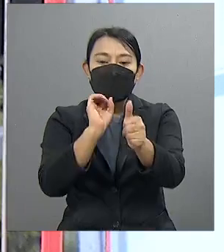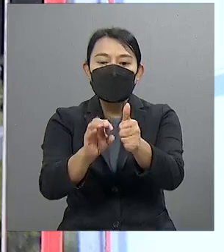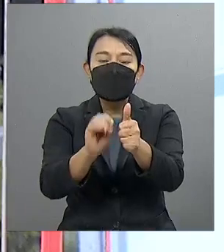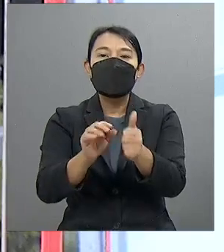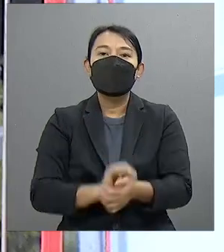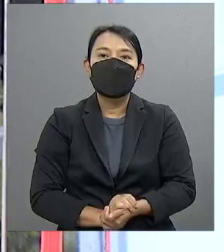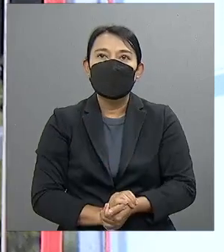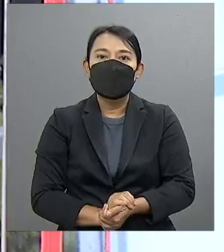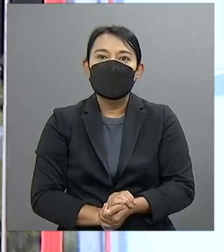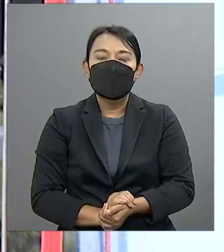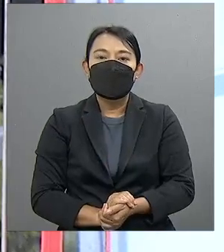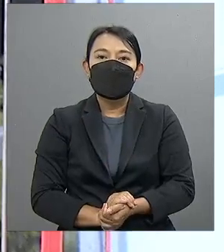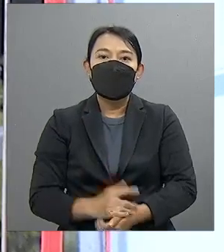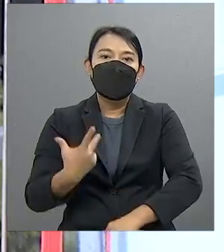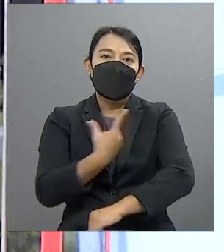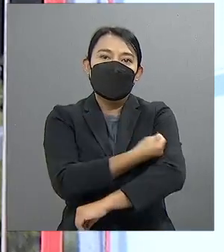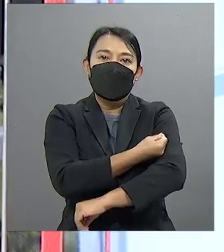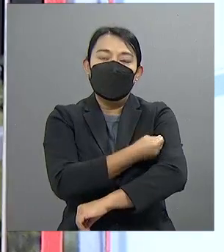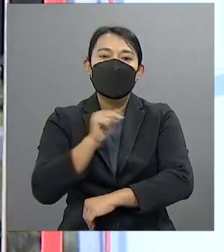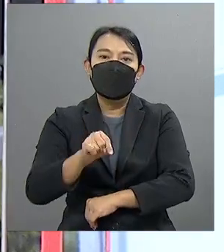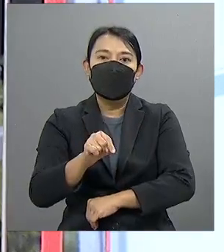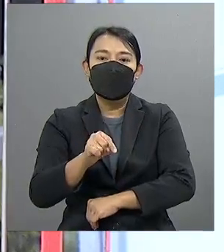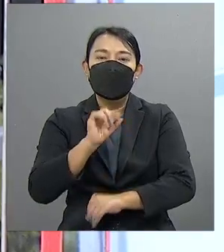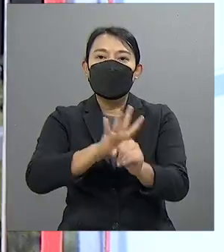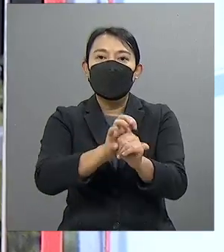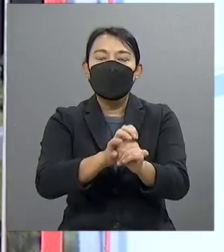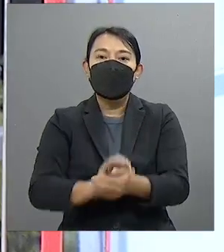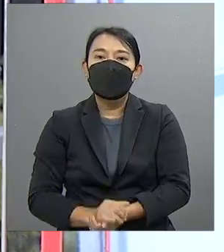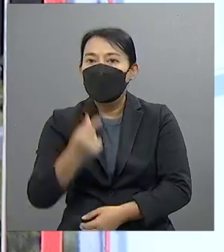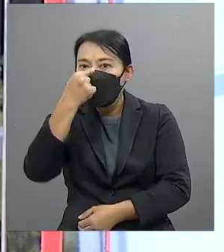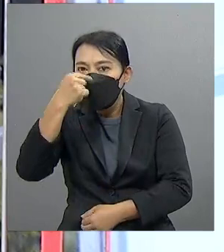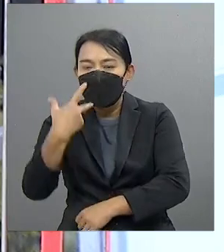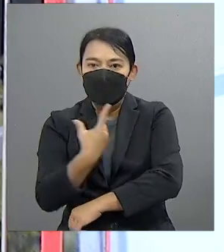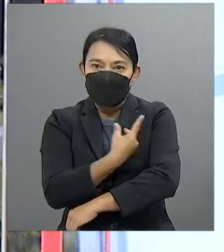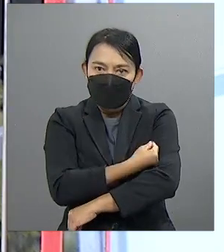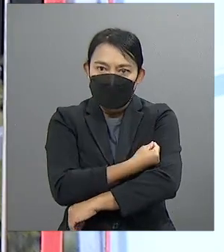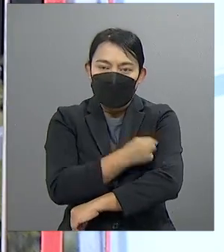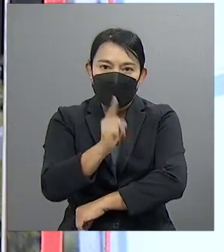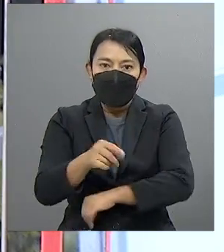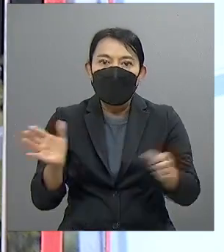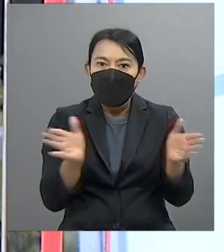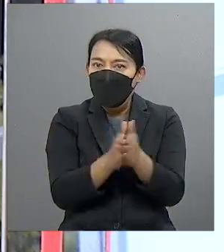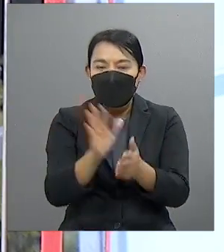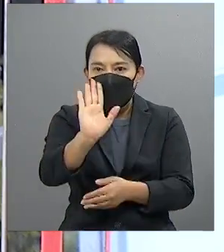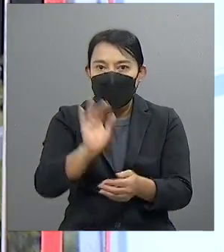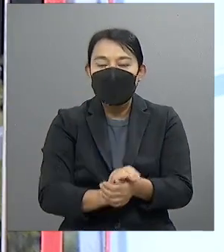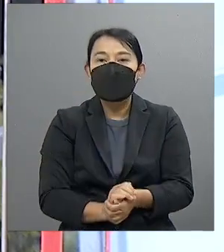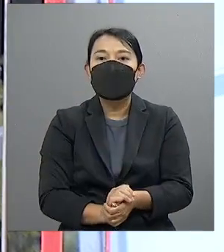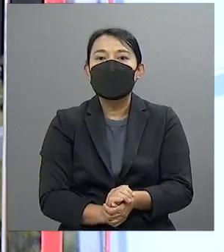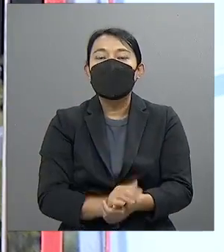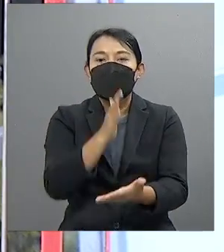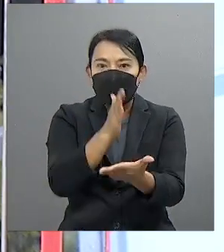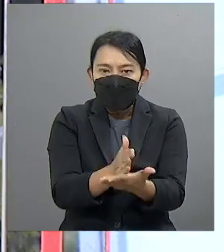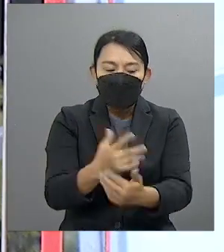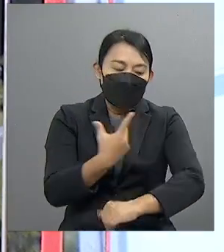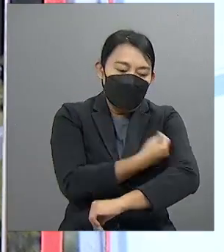คซีนทั้งวัคซีนป้องกันโควิด19และวัคซีนไข้หวัดใหญ่นั้นเนี่ยควรที่จะเว้นระยะด้วยถ้าเกิดรับวัคซีนตัวไหนแล้วก็ต้องคอยให้วัคซีนตัวนั้นเข